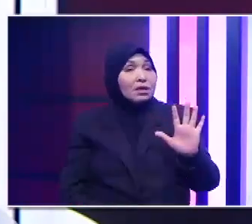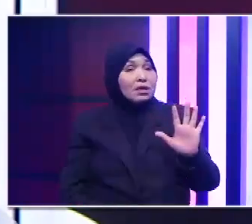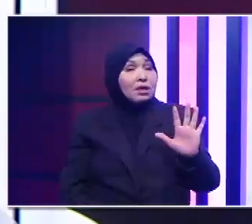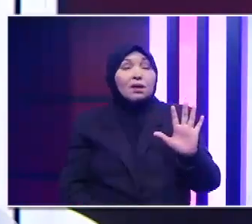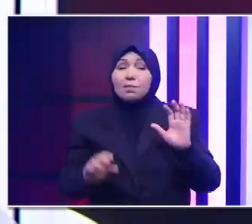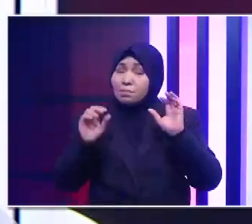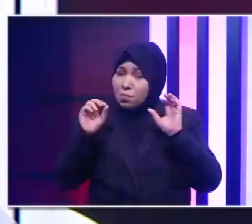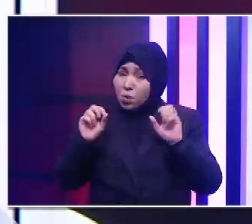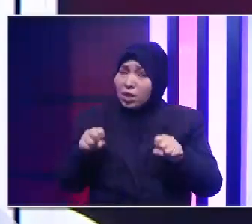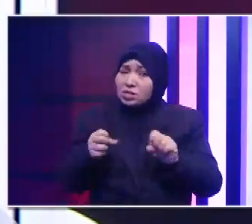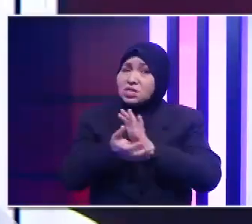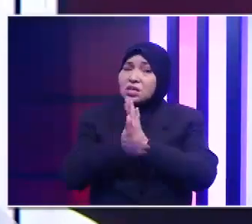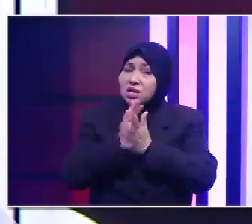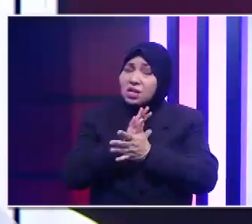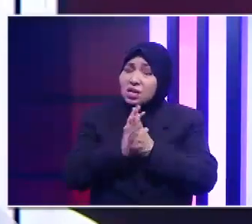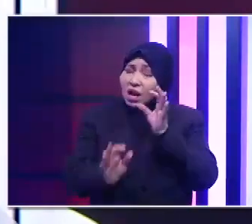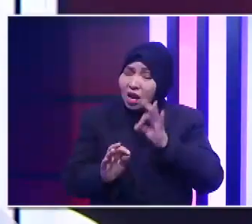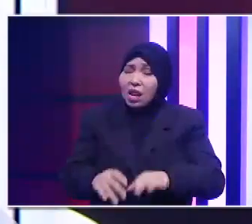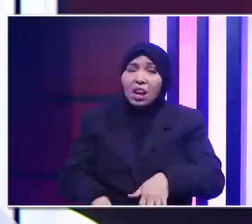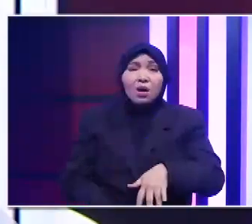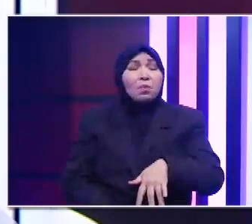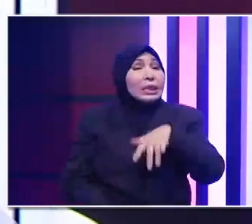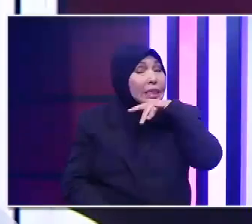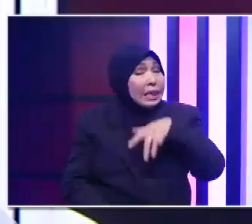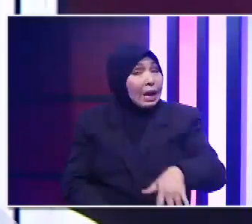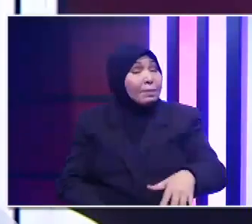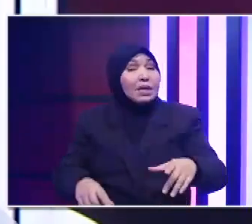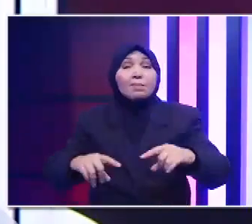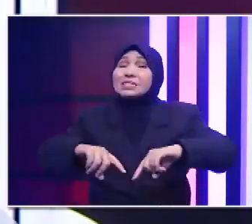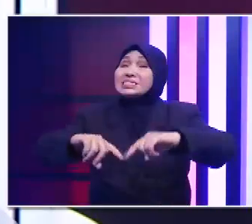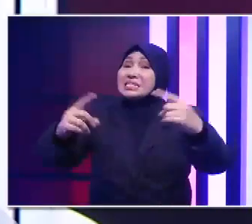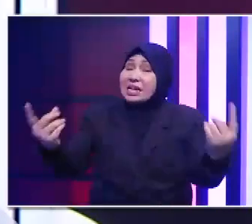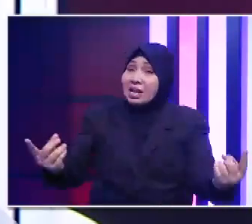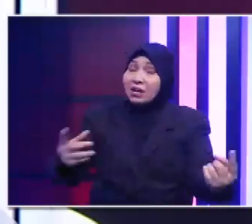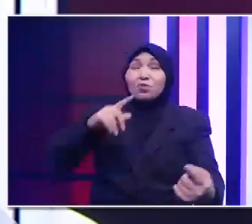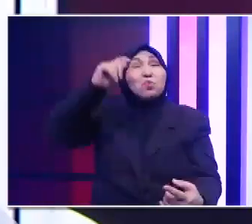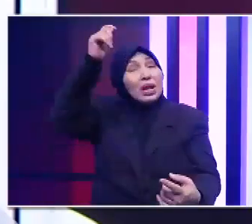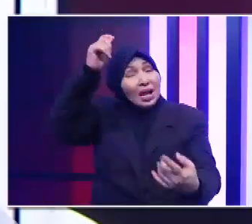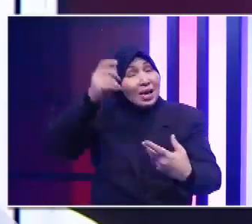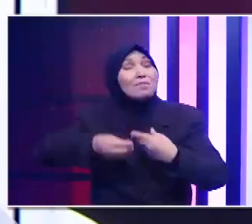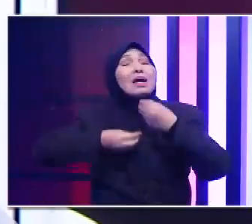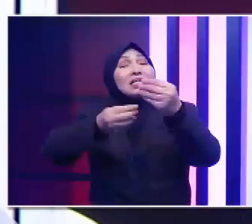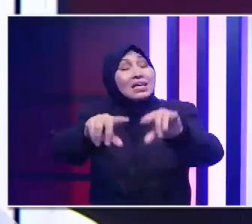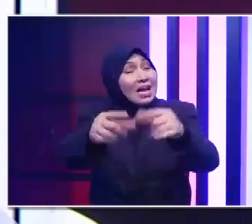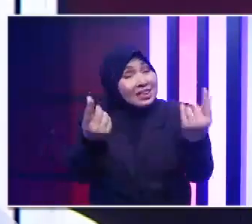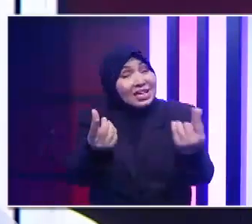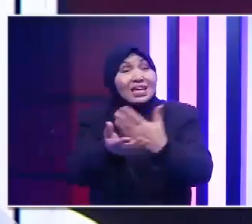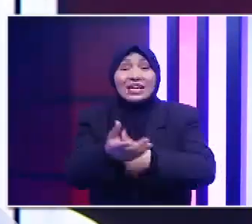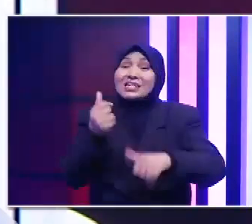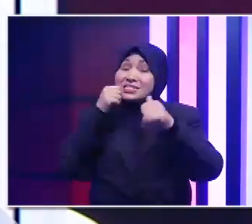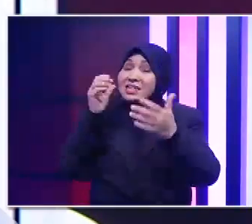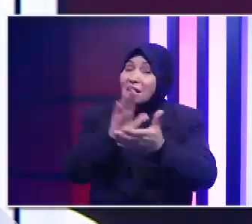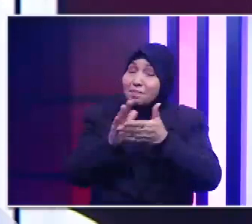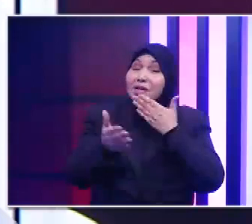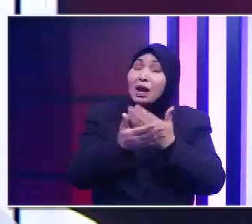Hai boleh boleh Jadi jika nabi menceraikan kamu Tuhannya akan menggantikan begini istri yang lebih baik daripada kamu yang